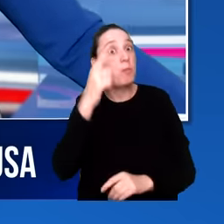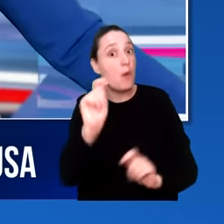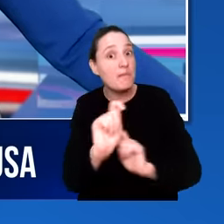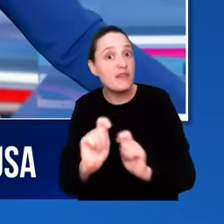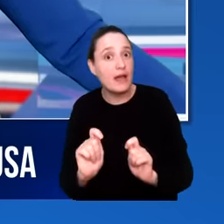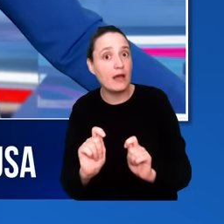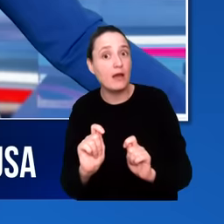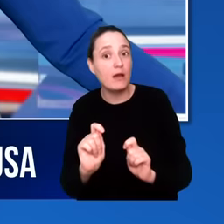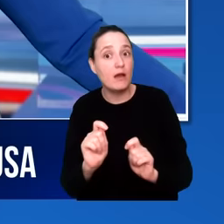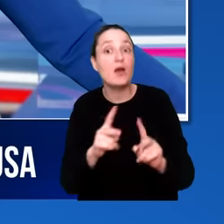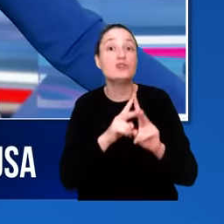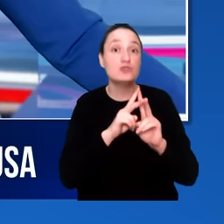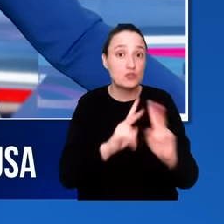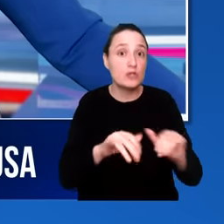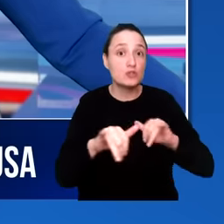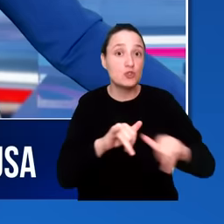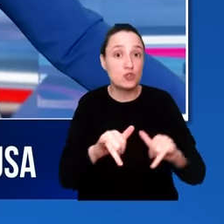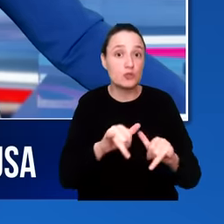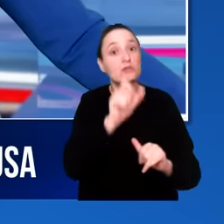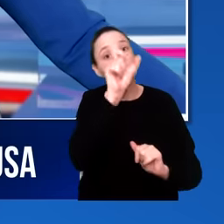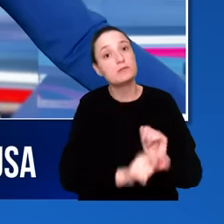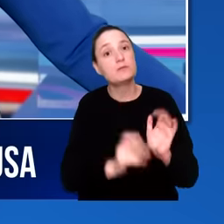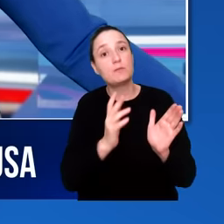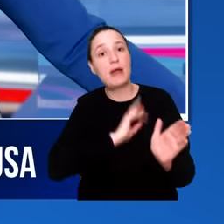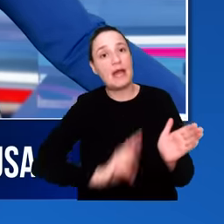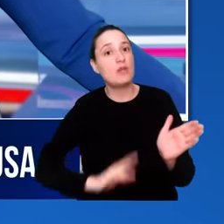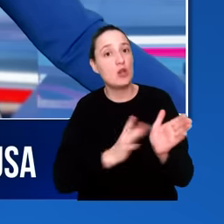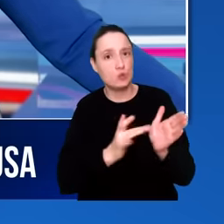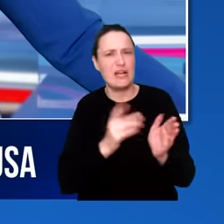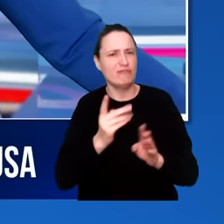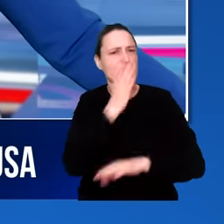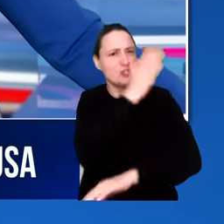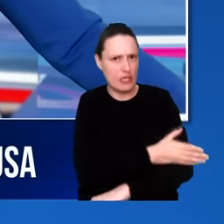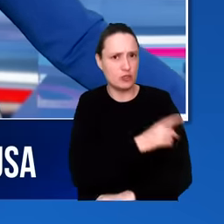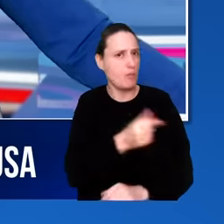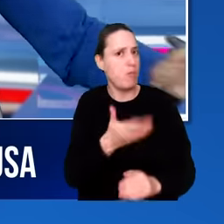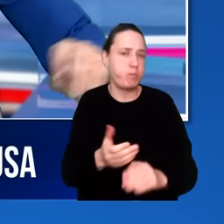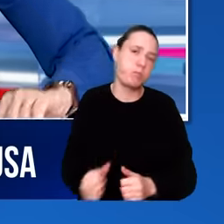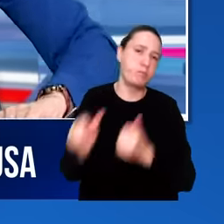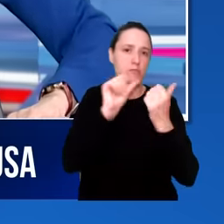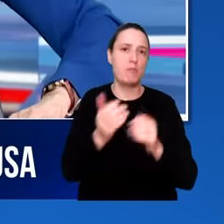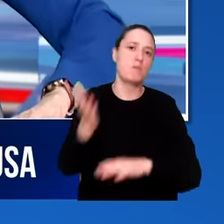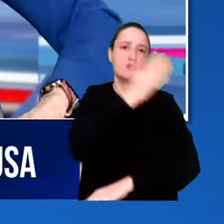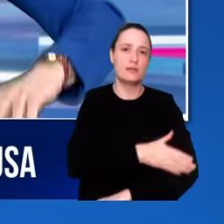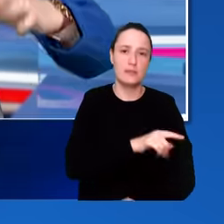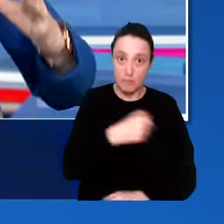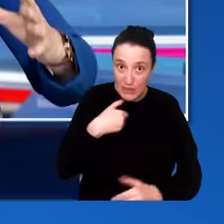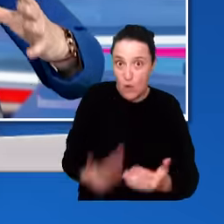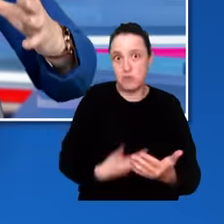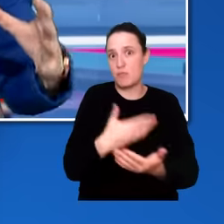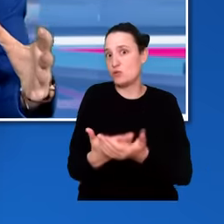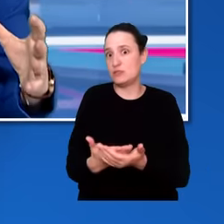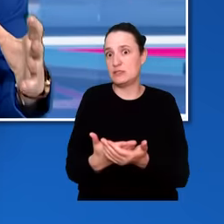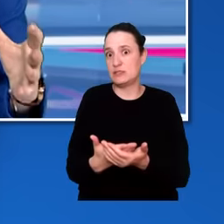w czasach rządów pana premiera Donalda Tuska, tylko tych wcześniejszych, była propozycja taka, żeby ta